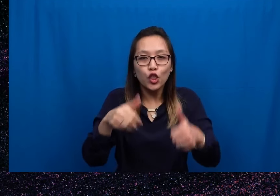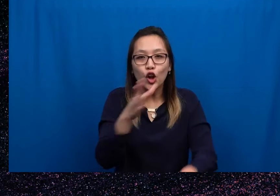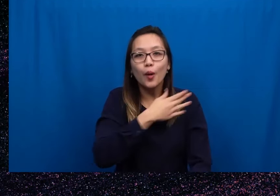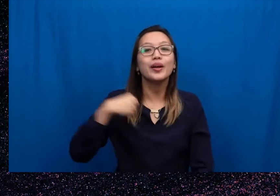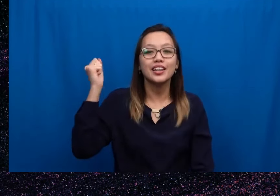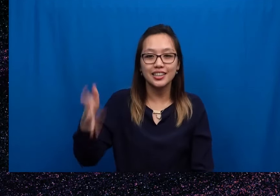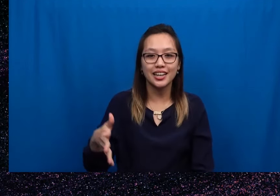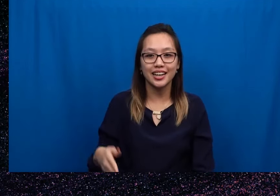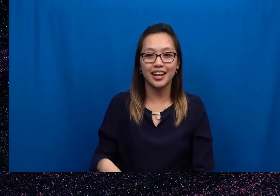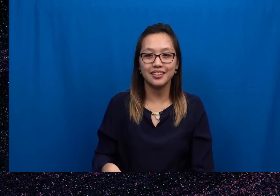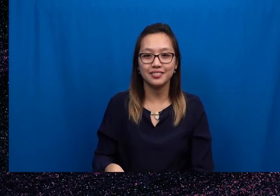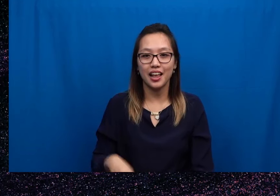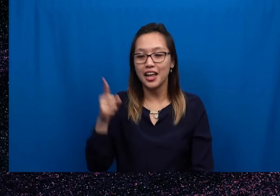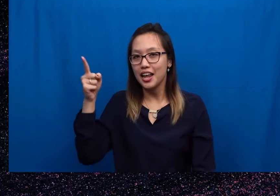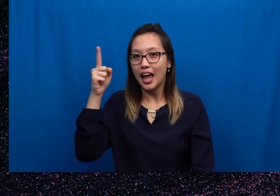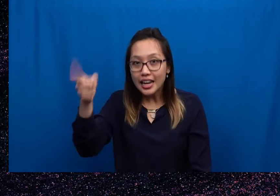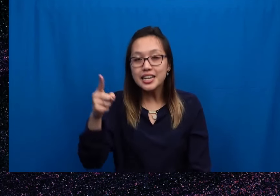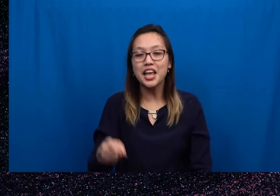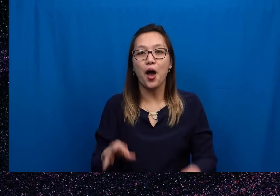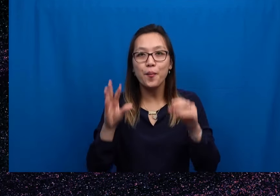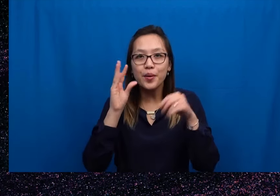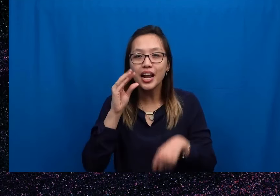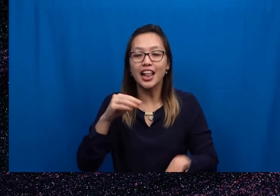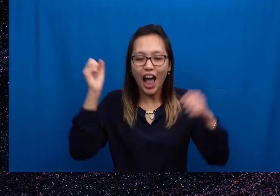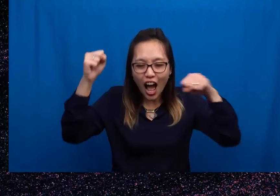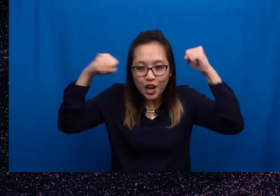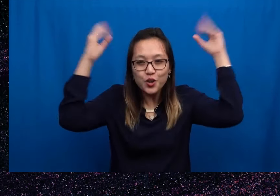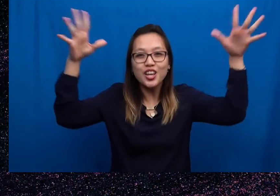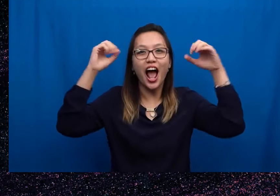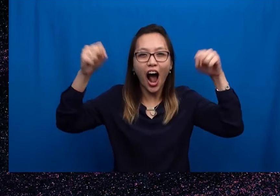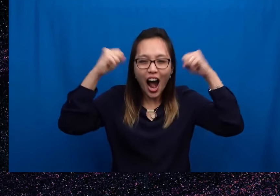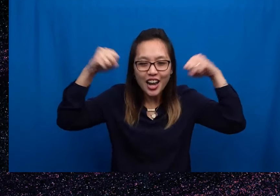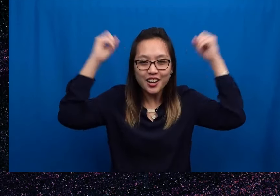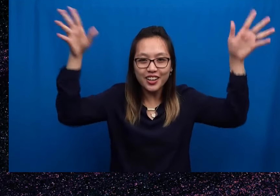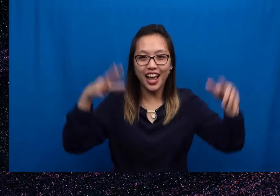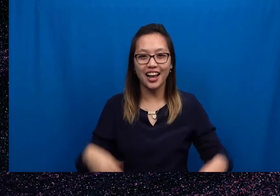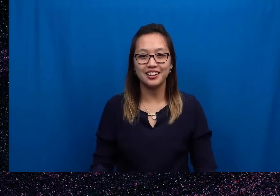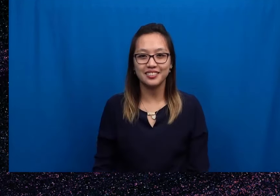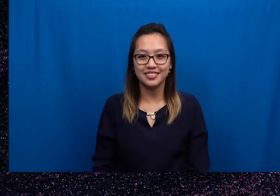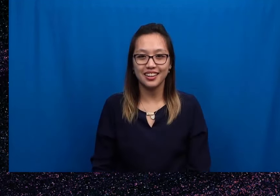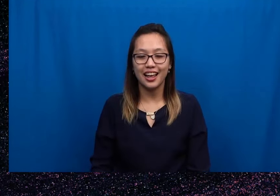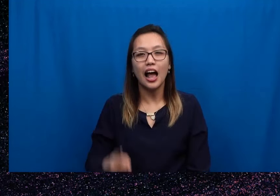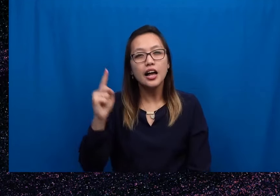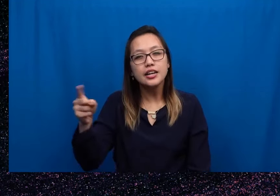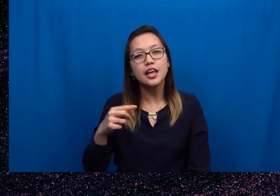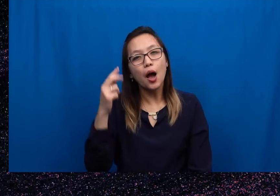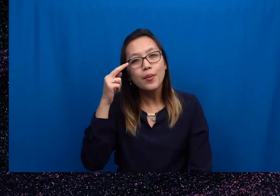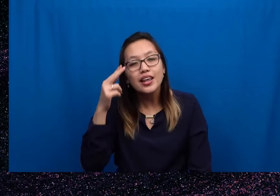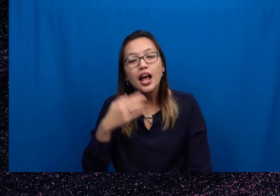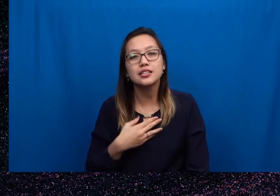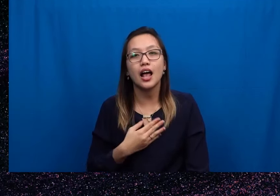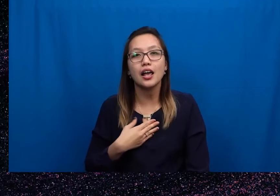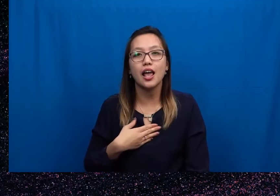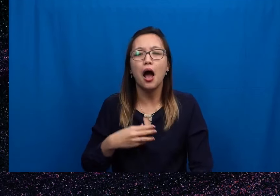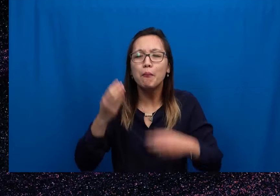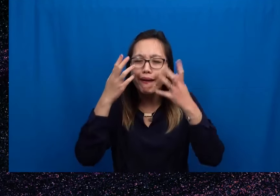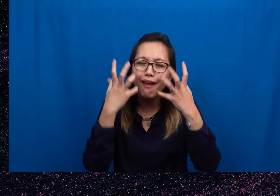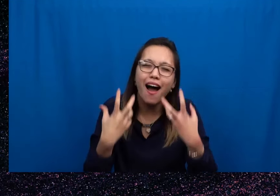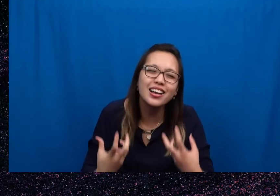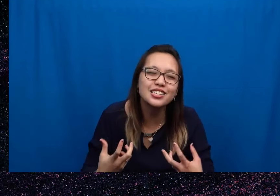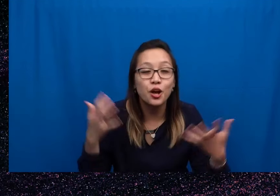sambil berkata haleluya, haleluya. Karena melihat saya mengangkat tangan saya, menangis dan